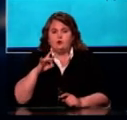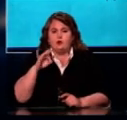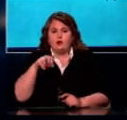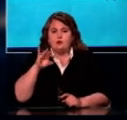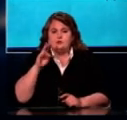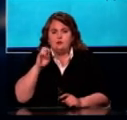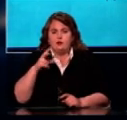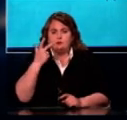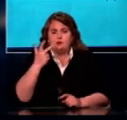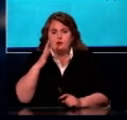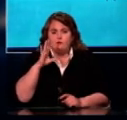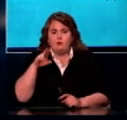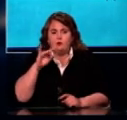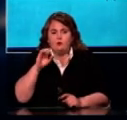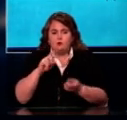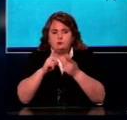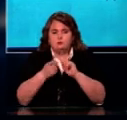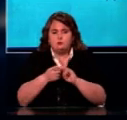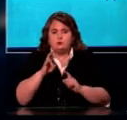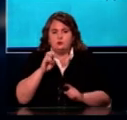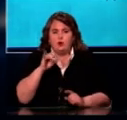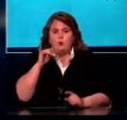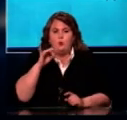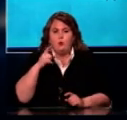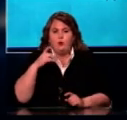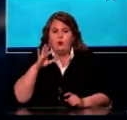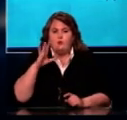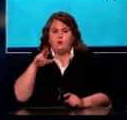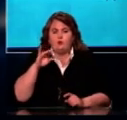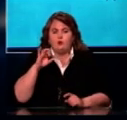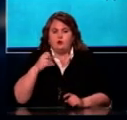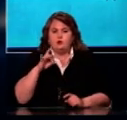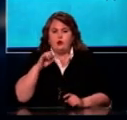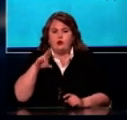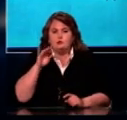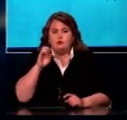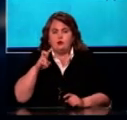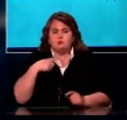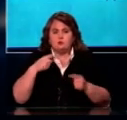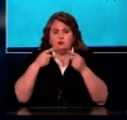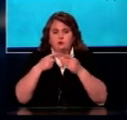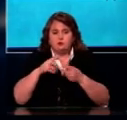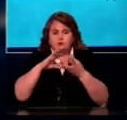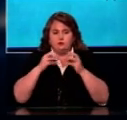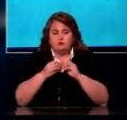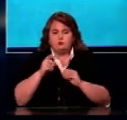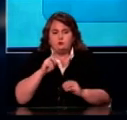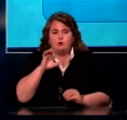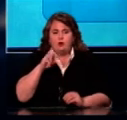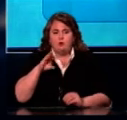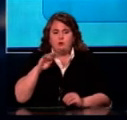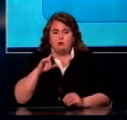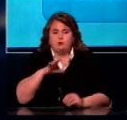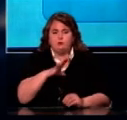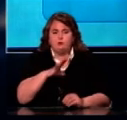три атома водорода замещены на углеводородный радикал. Соответственно, мы делаем выводы, что амины у